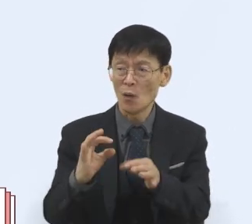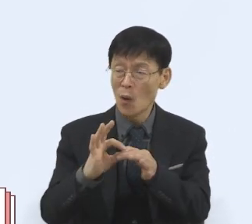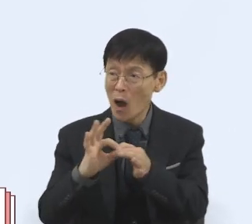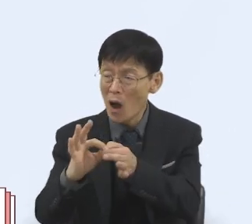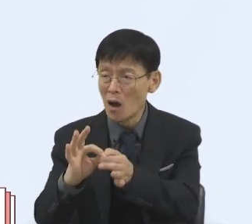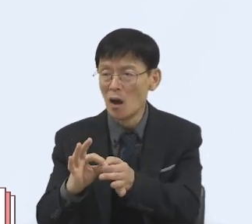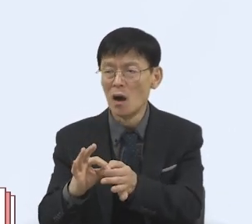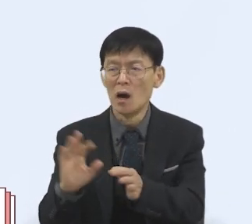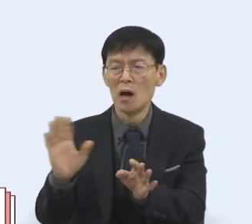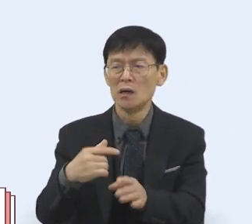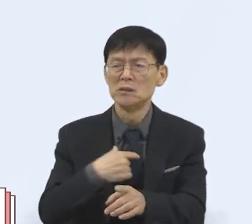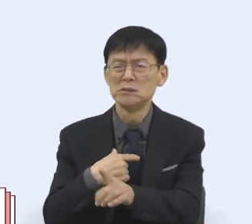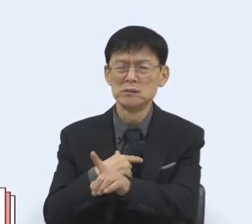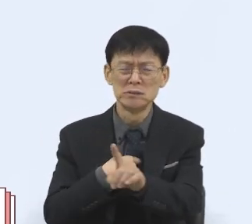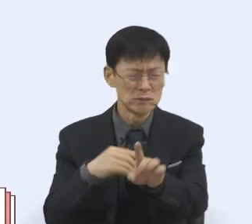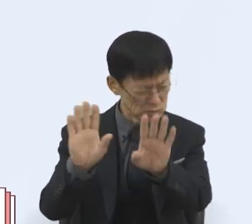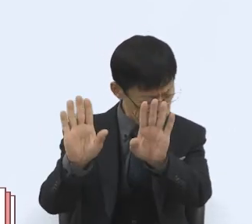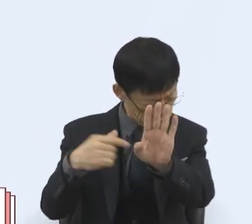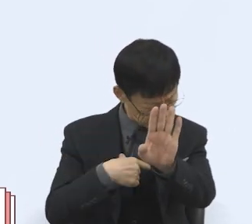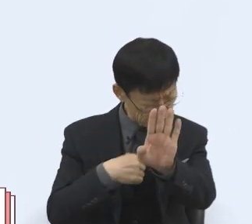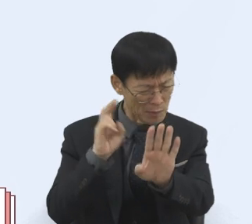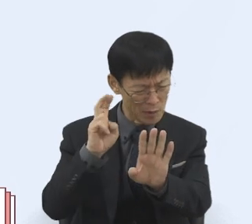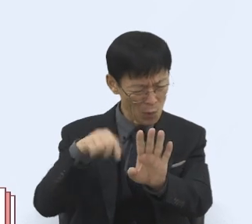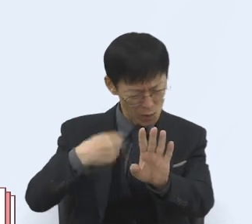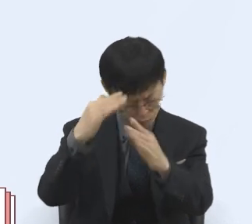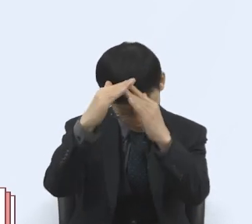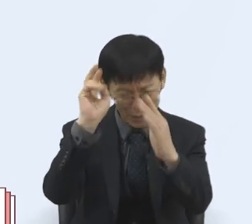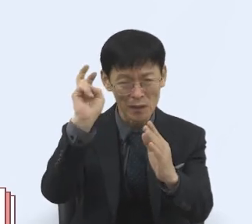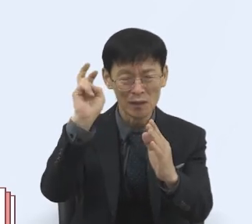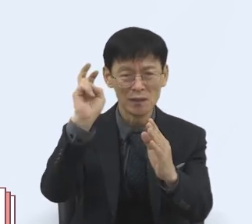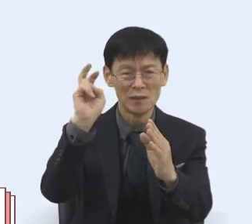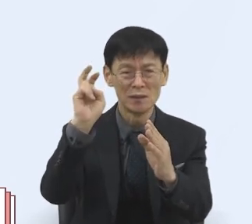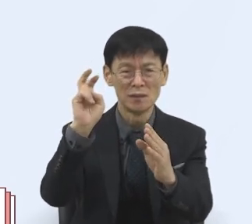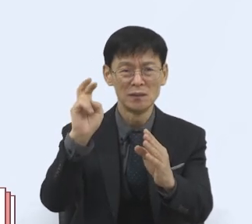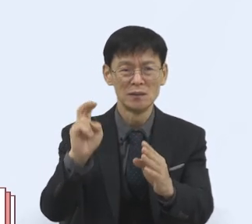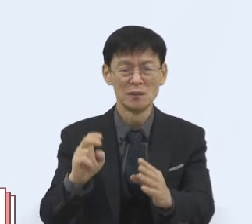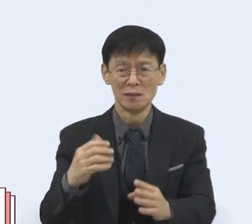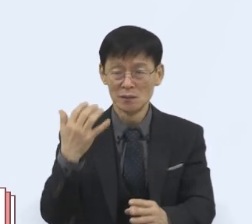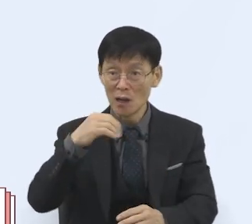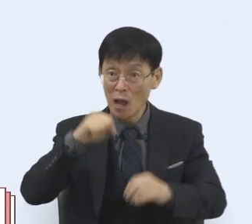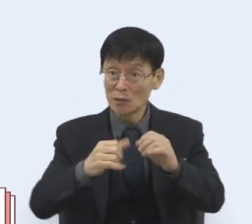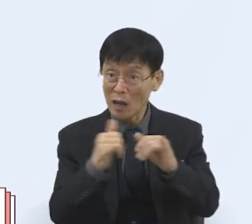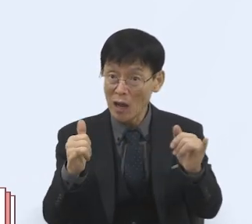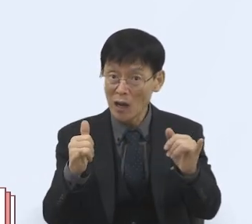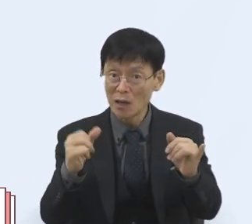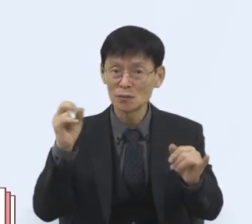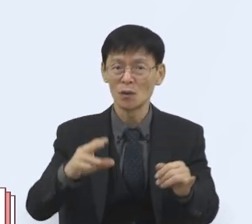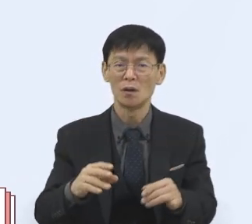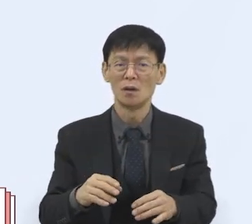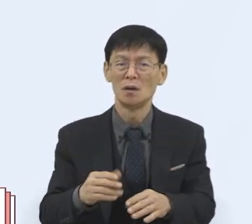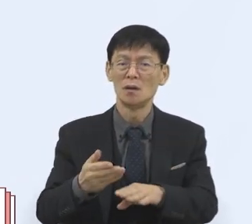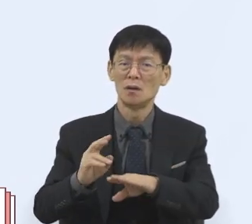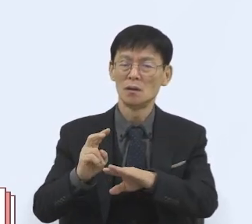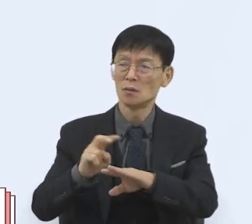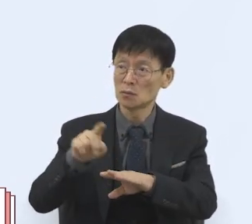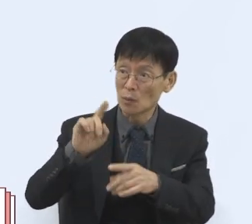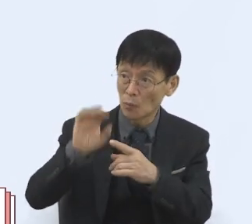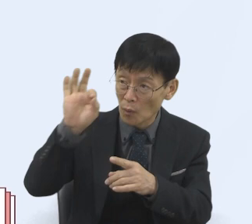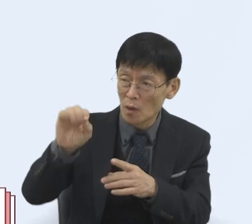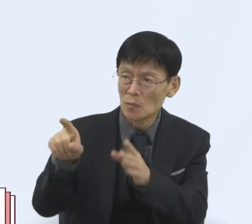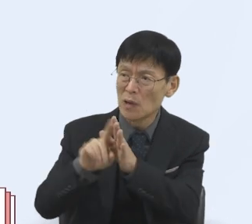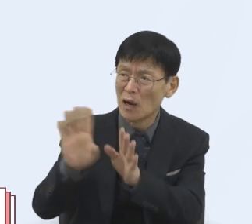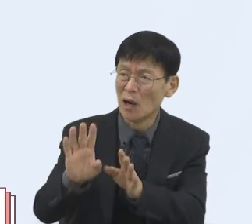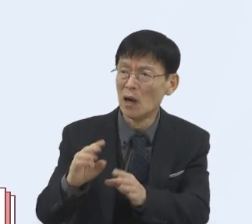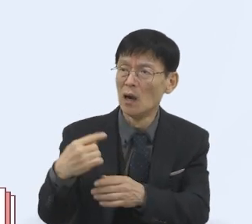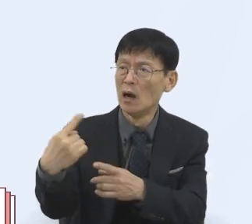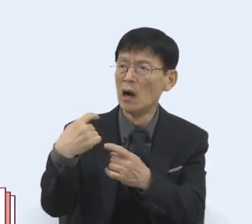또한 다른 사람들과의 관계에 문제가 생길 수도 있는데요. 성희롱 행위자뿐만 아니라 상사나